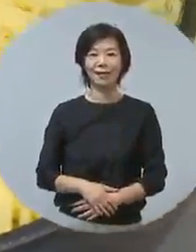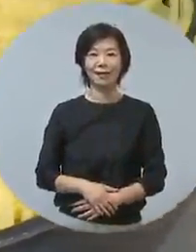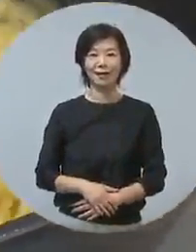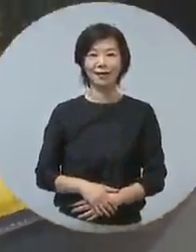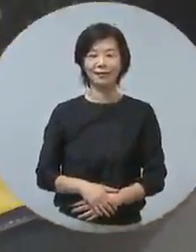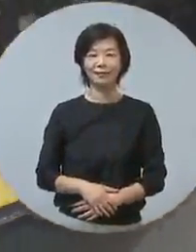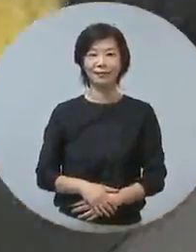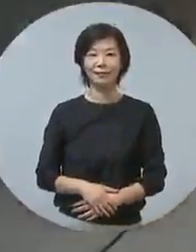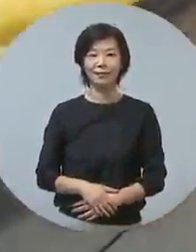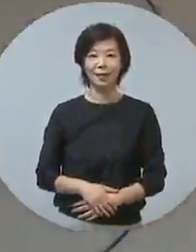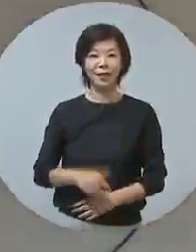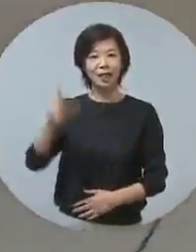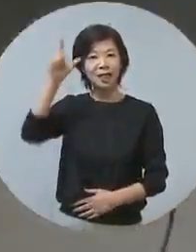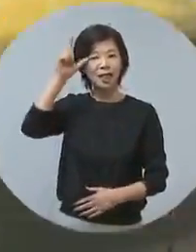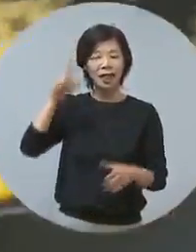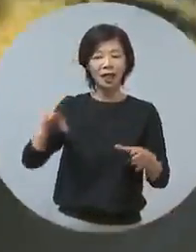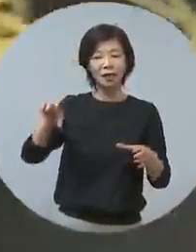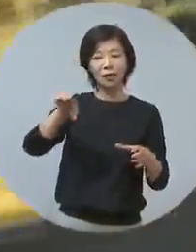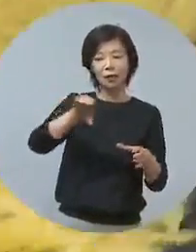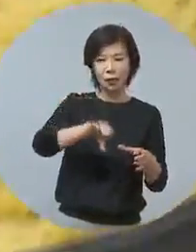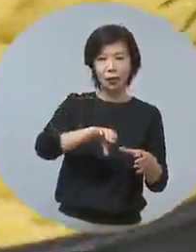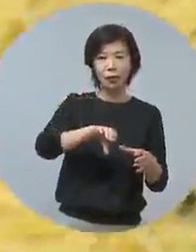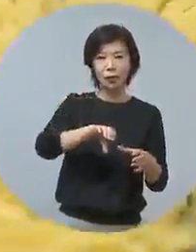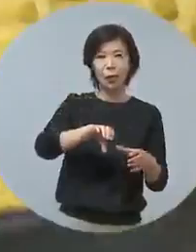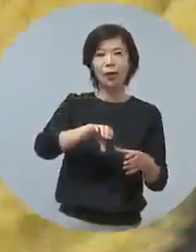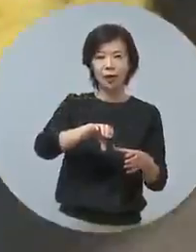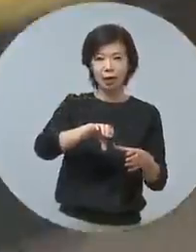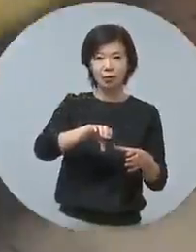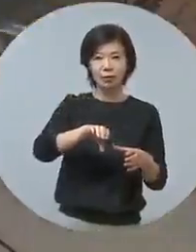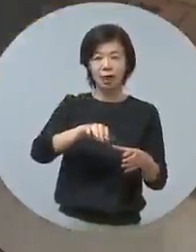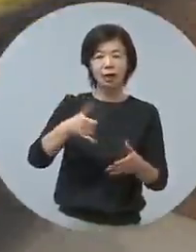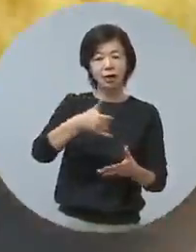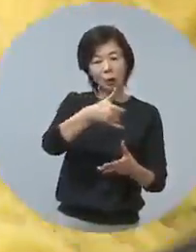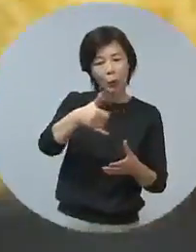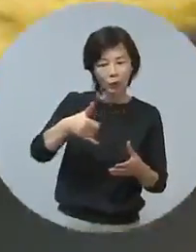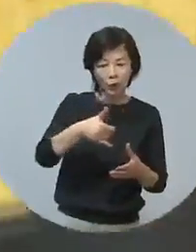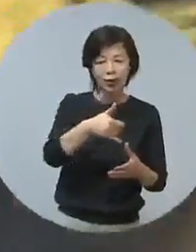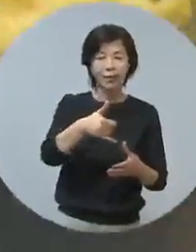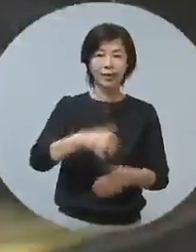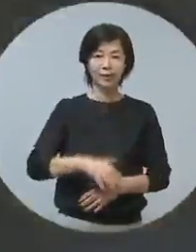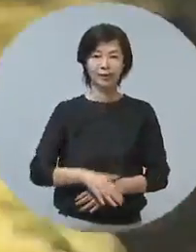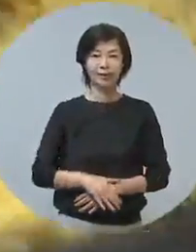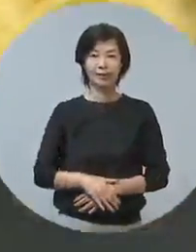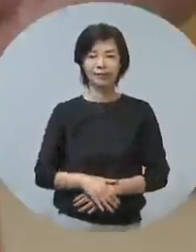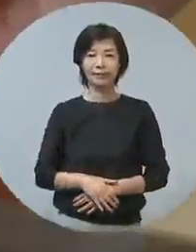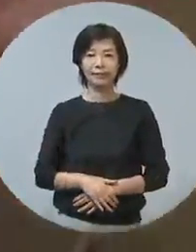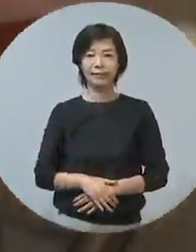じゃあ次に牛乳と醤油を、 はい、牛乳とお醤油入れます。